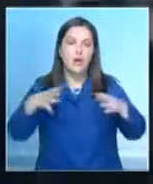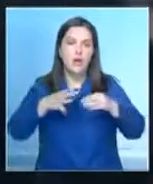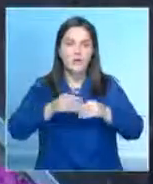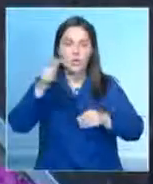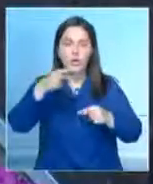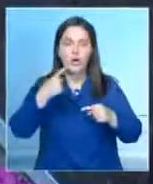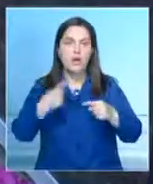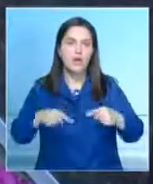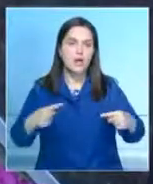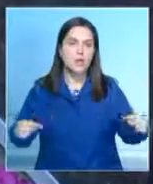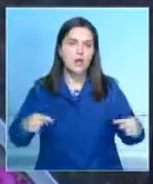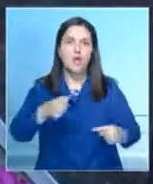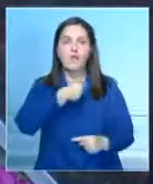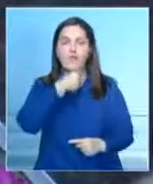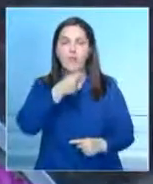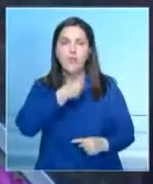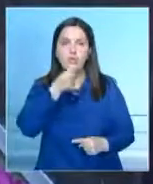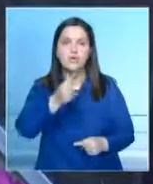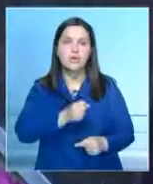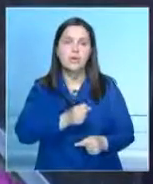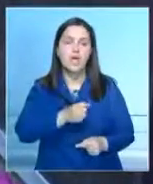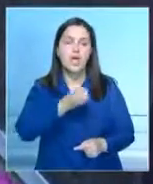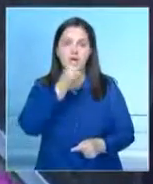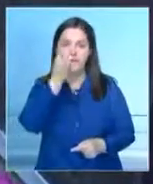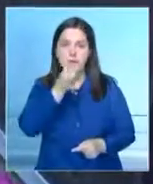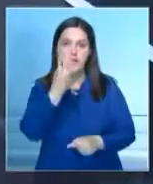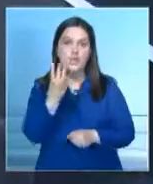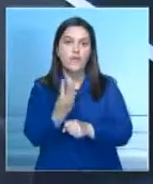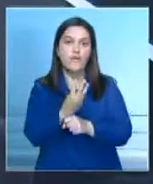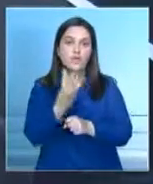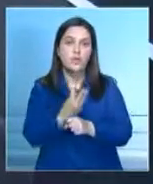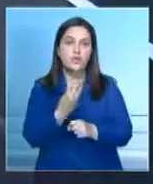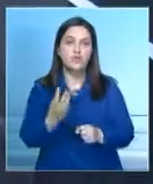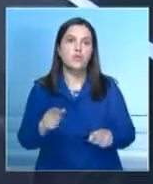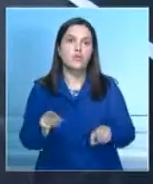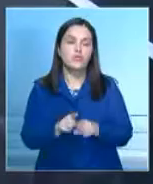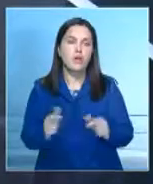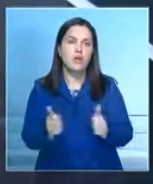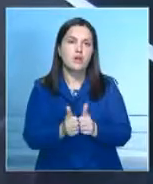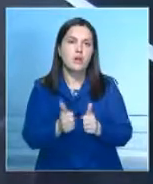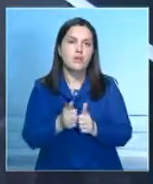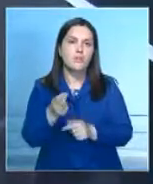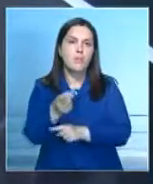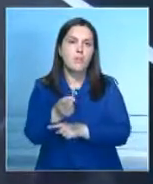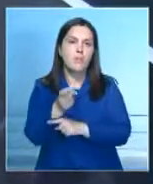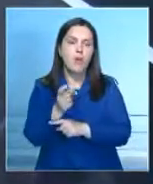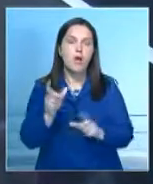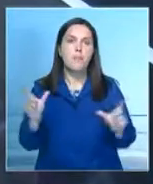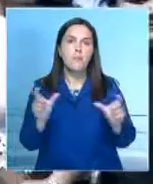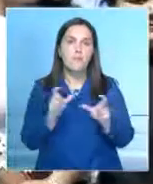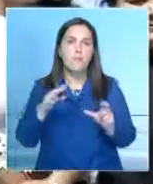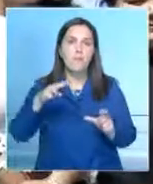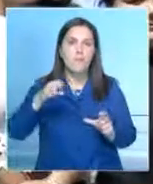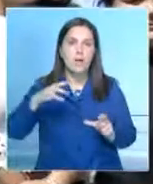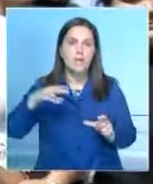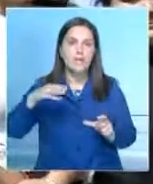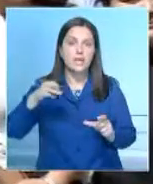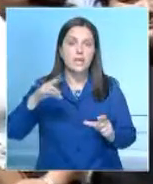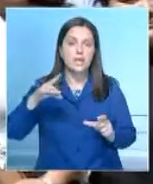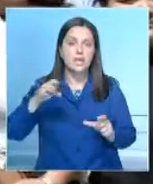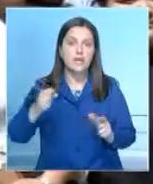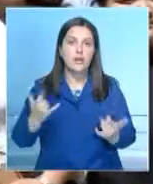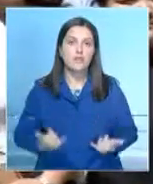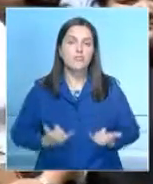объединило людей разного возраста. Море цветов и свечей сегодня и у оружейного магазина «Пантера».